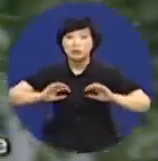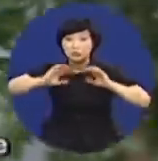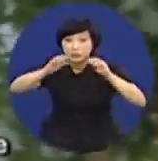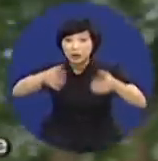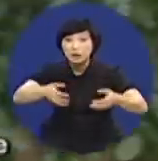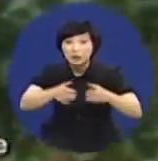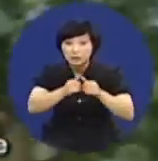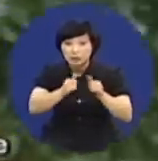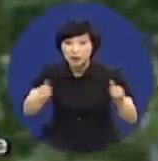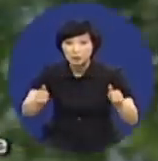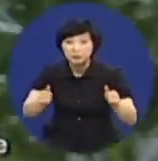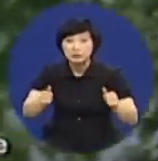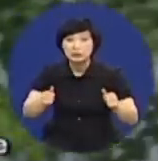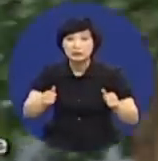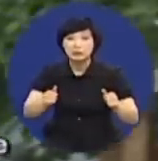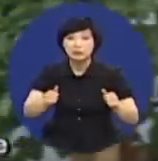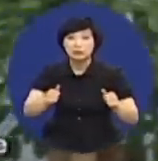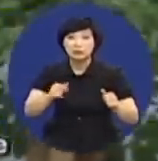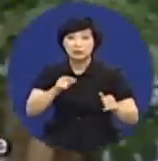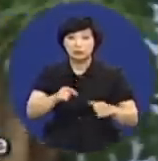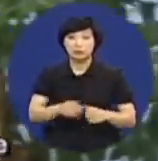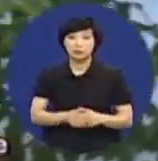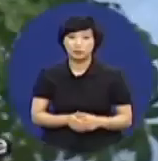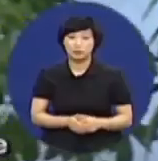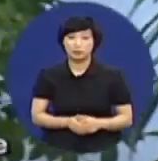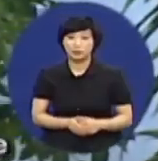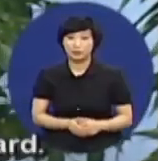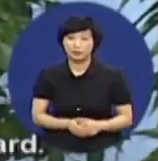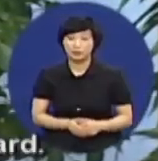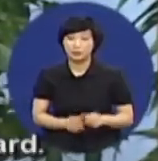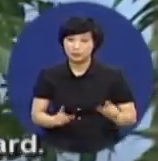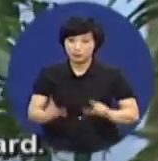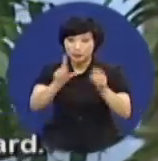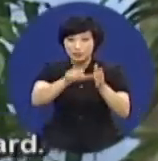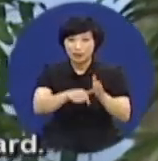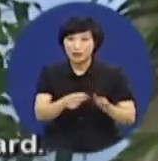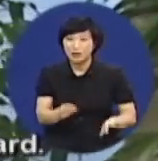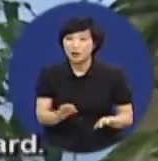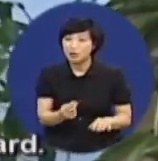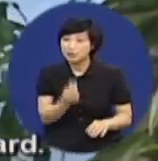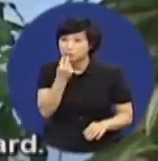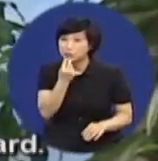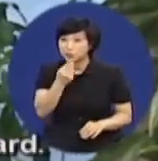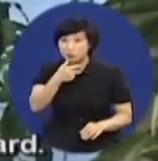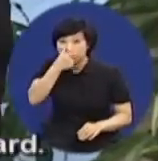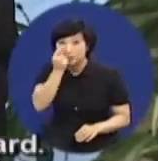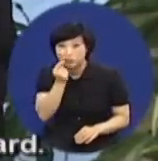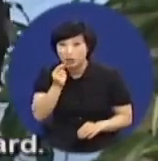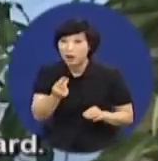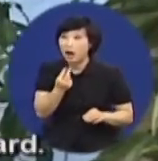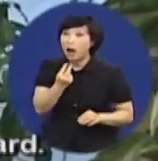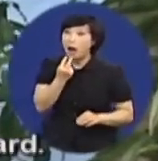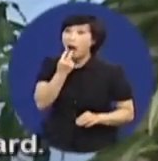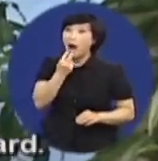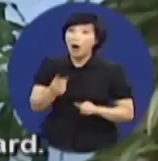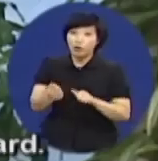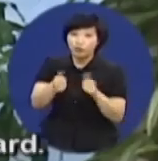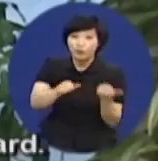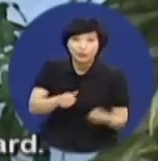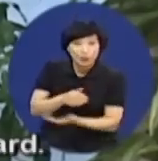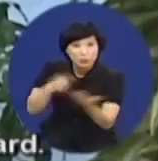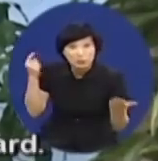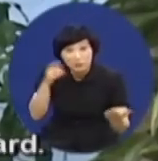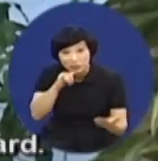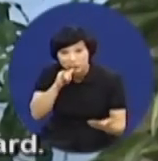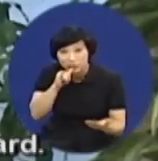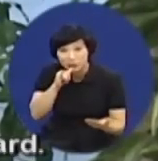。今全世界の人たちがこの世で生きるのに空気が足りなくて死んだという噂を聞いたことあり